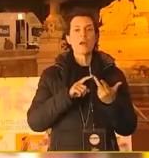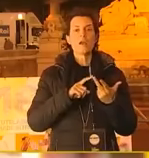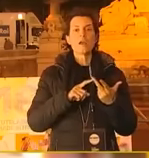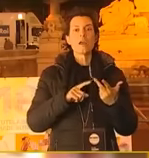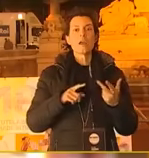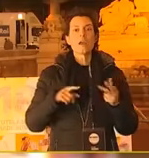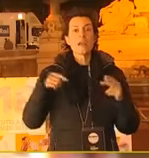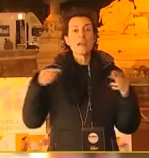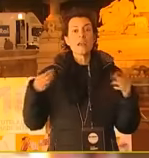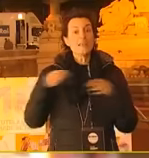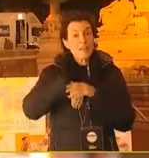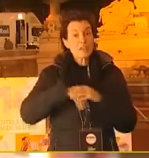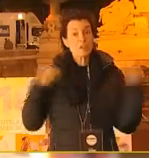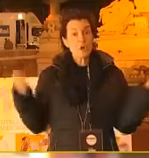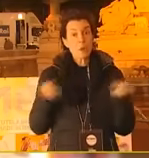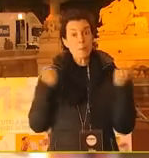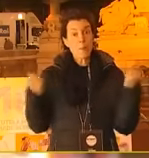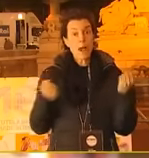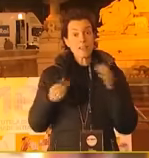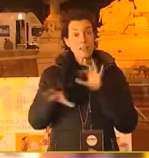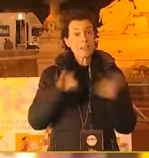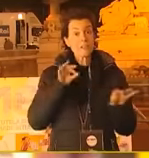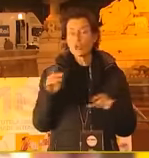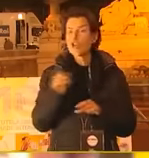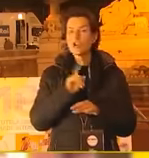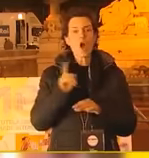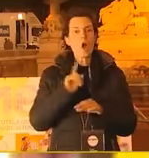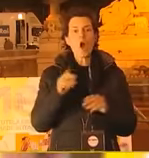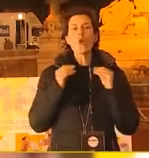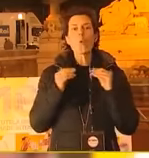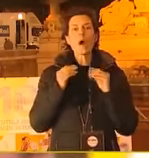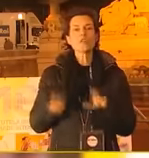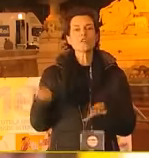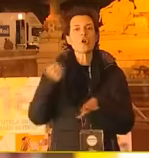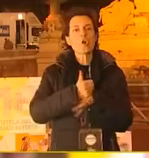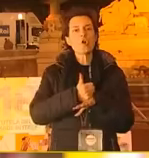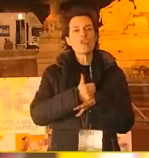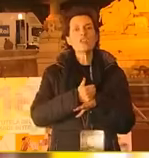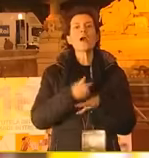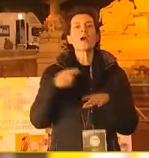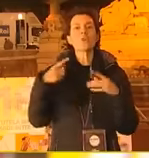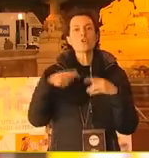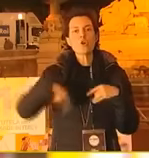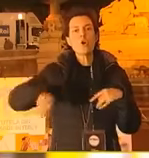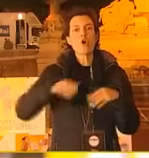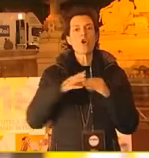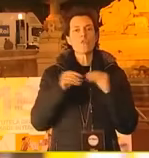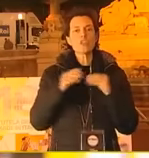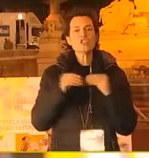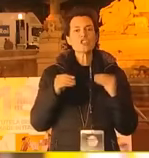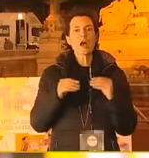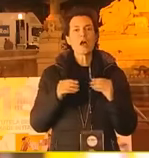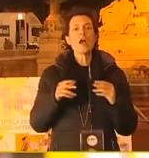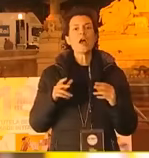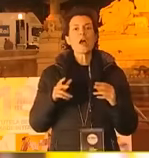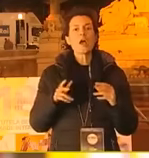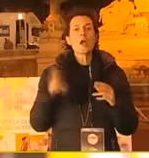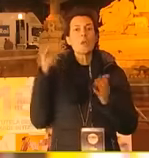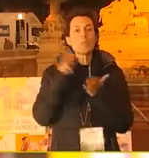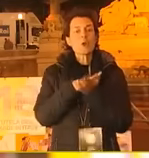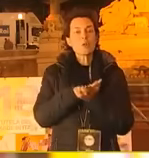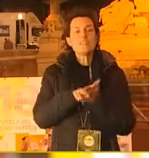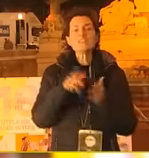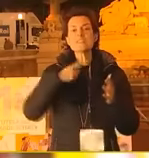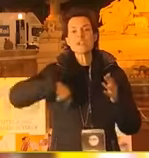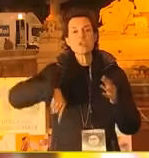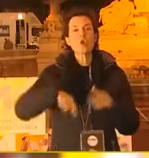la campagna elettorale, ma noi lo facciamo quando governiamo, la cosa più importante. Noi manteniamo le promesse che